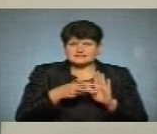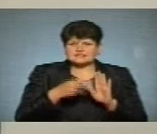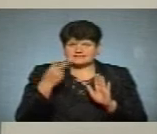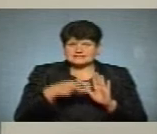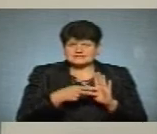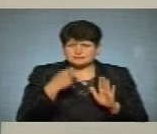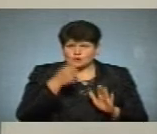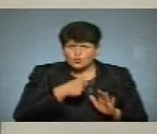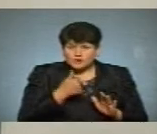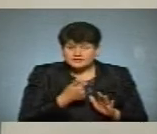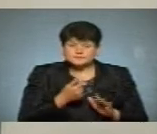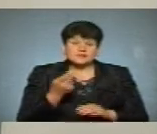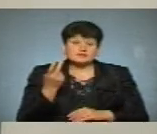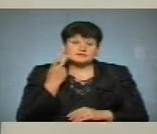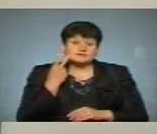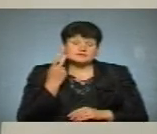Зазвичай